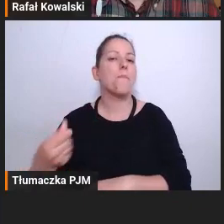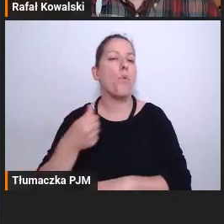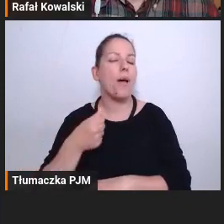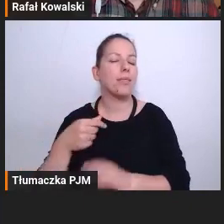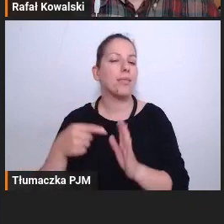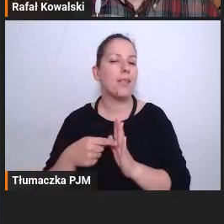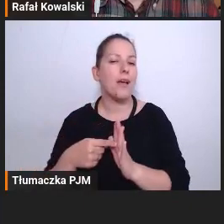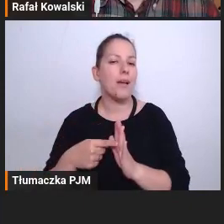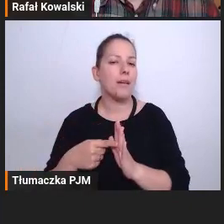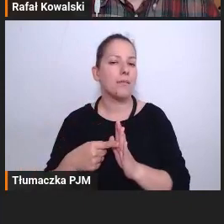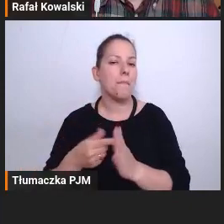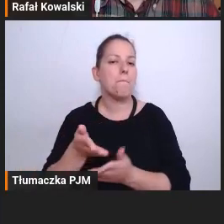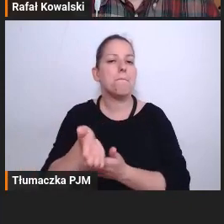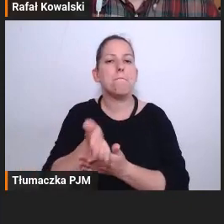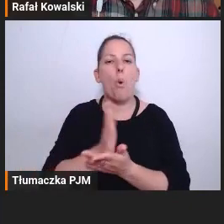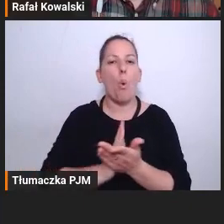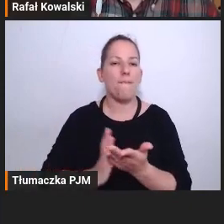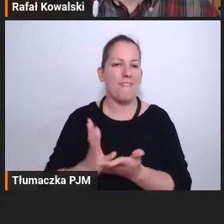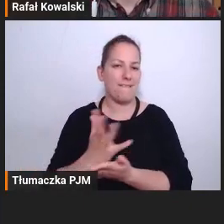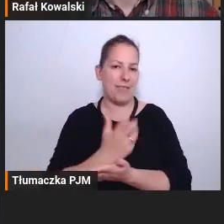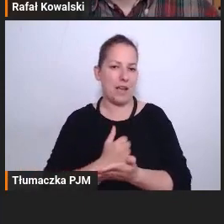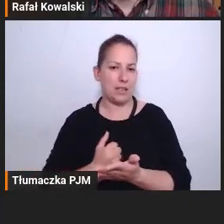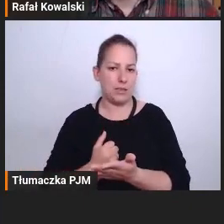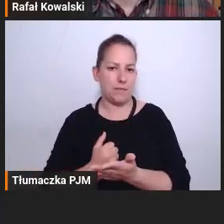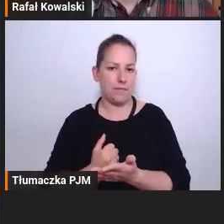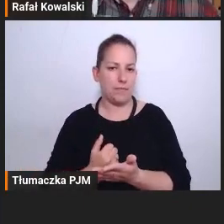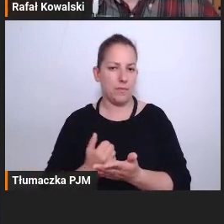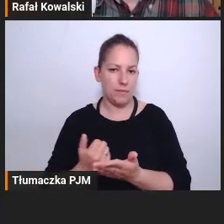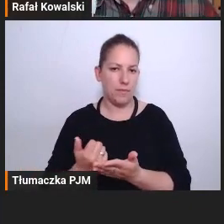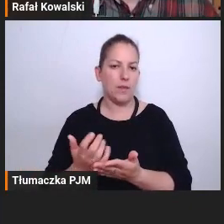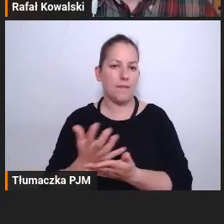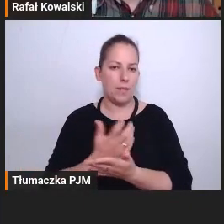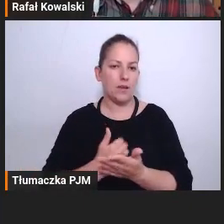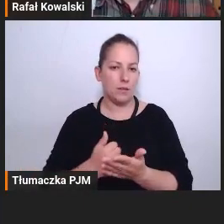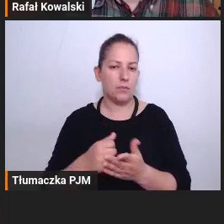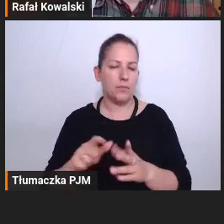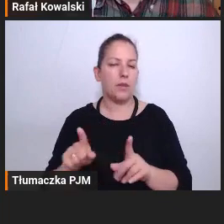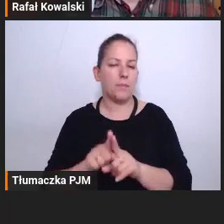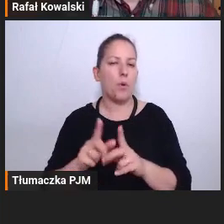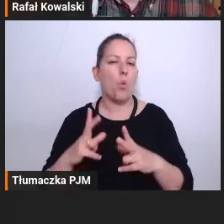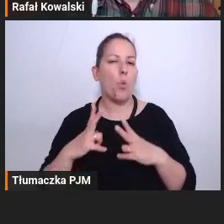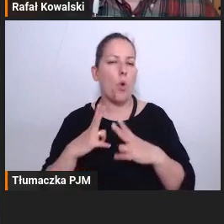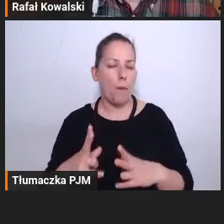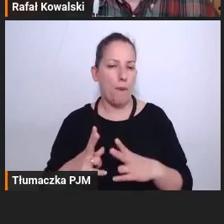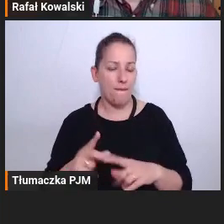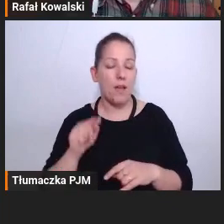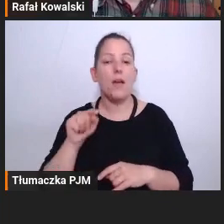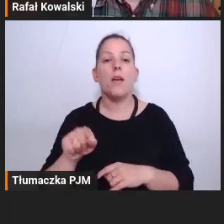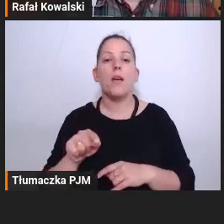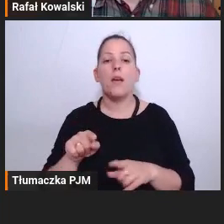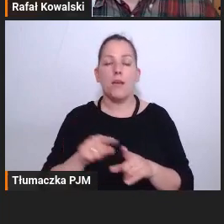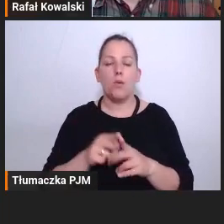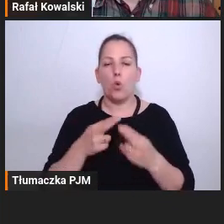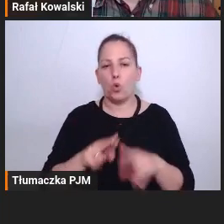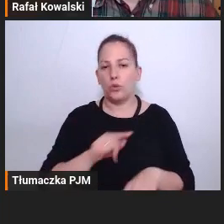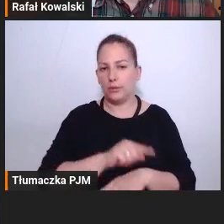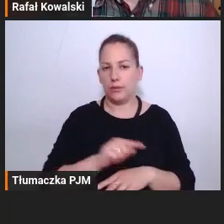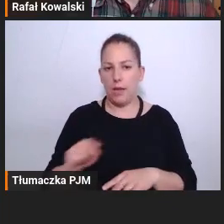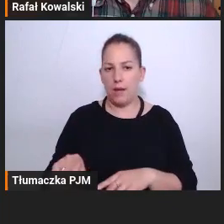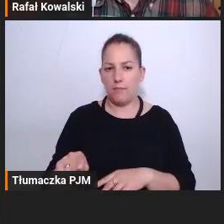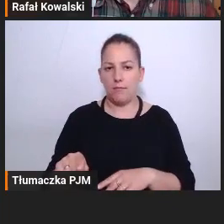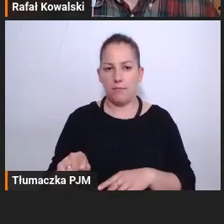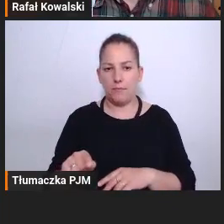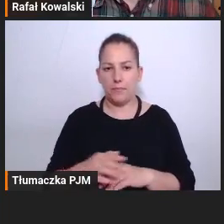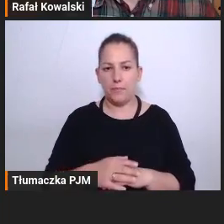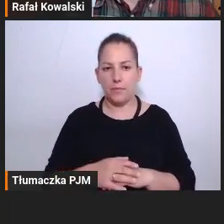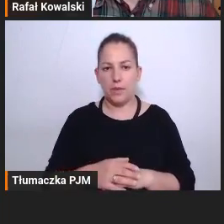wynosi połowę wynagrodzenia. Wynagrodzenia liczonego jak wynagrodzenie urlopowe. Czyli tutaj jest taka różnica, tak, że tutaj jednak